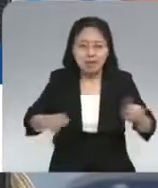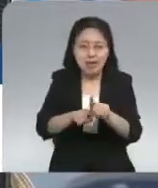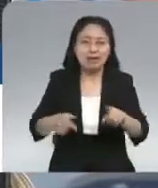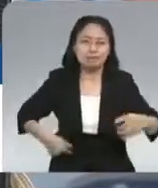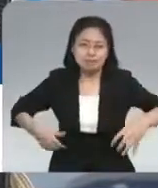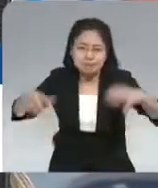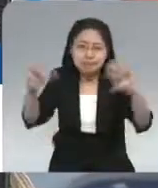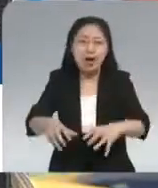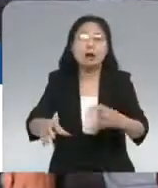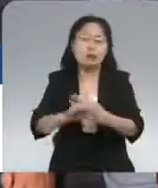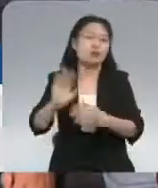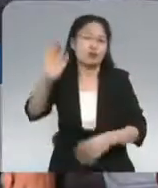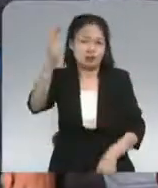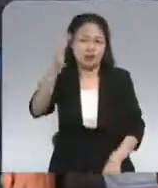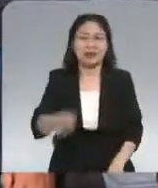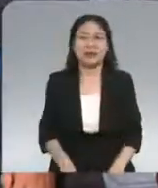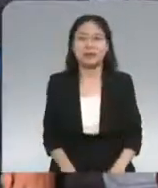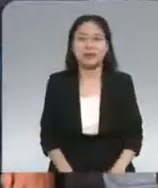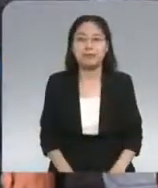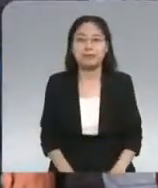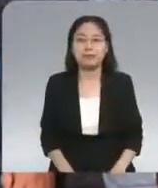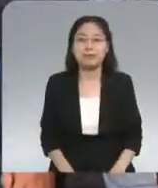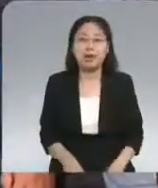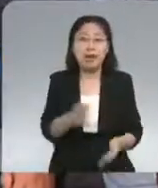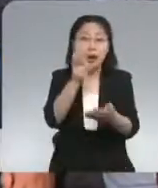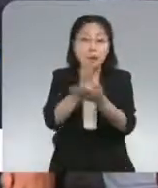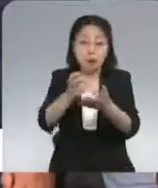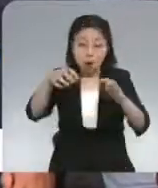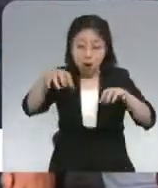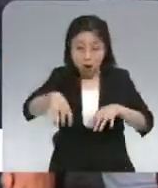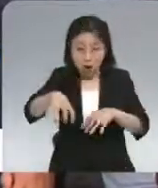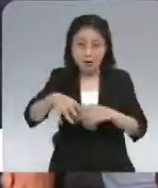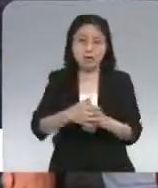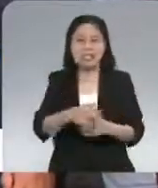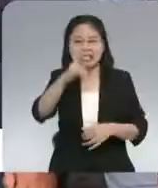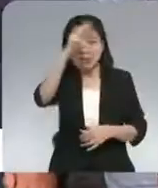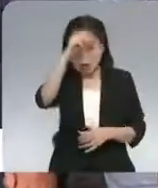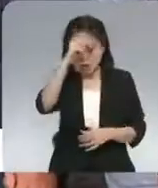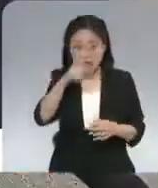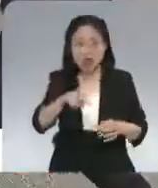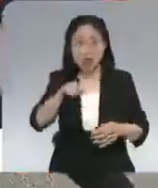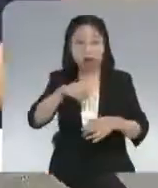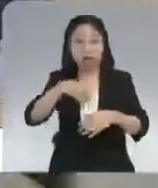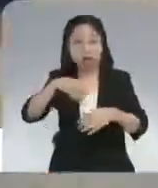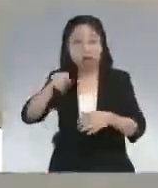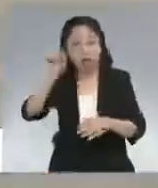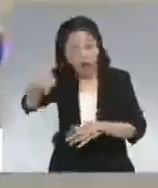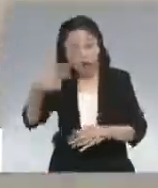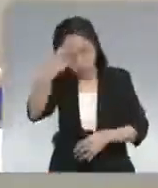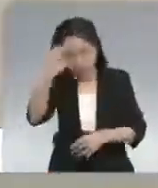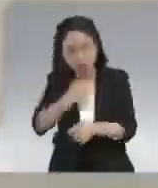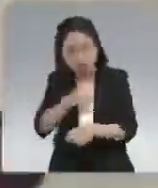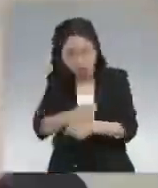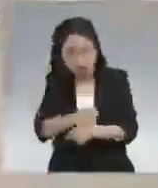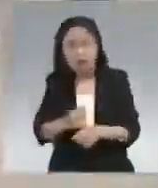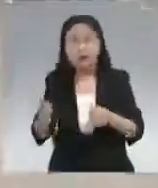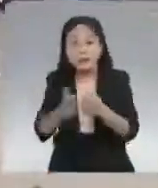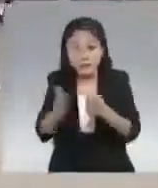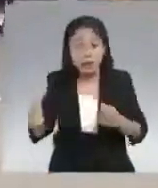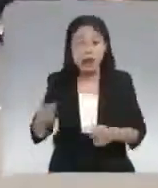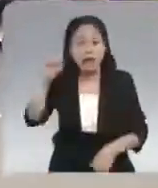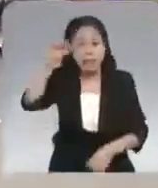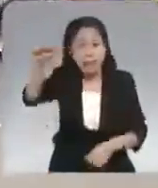lui a provoqué des préjudices conséquents. Le tribunal a rejeté le mandat d'arrêt de 9 ouvriers qui ont dirigé la grève